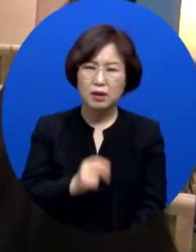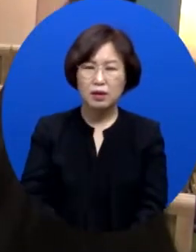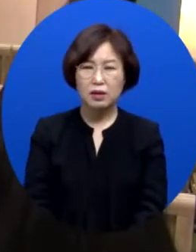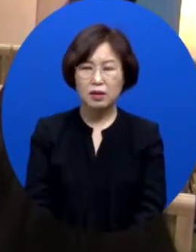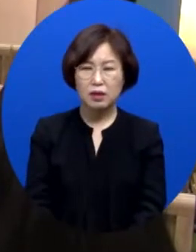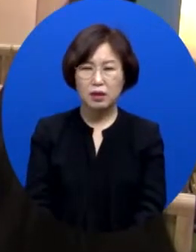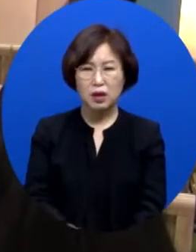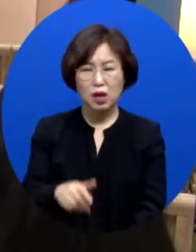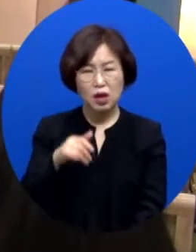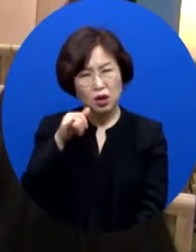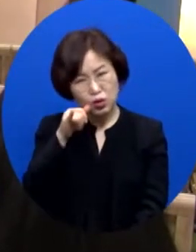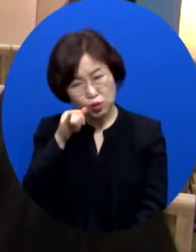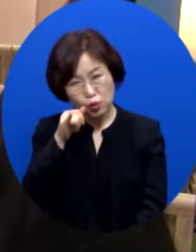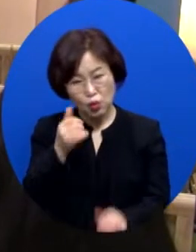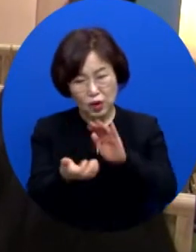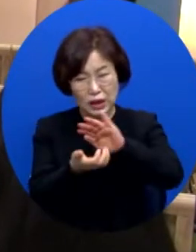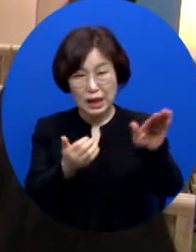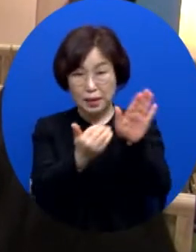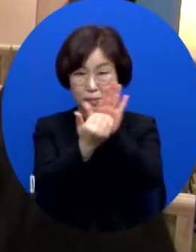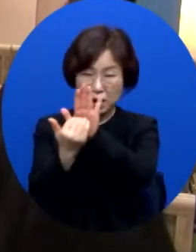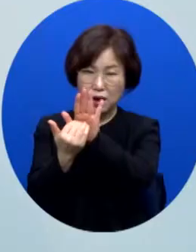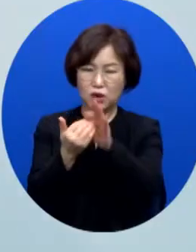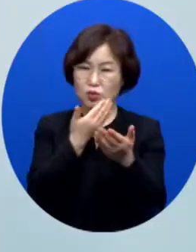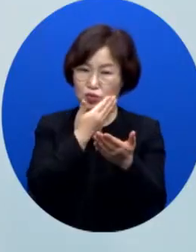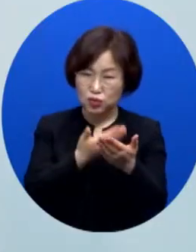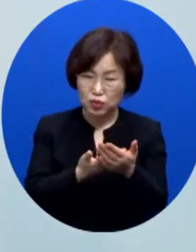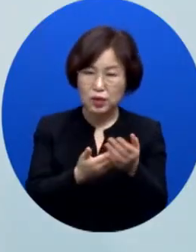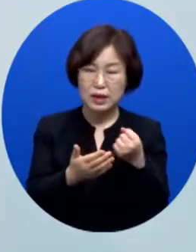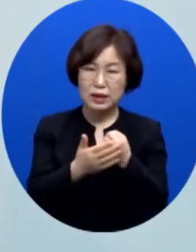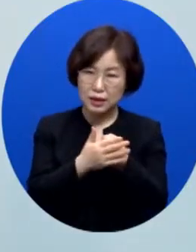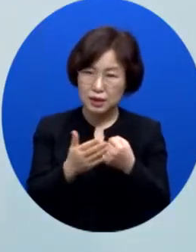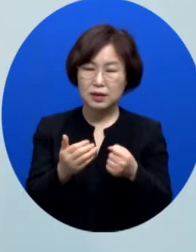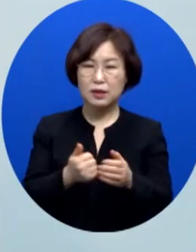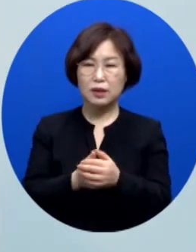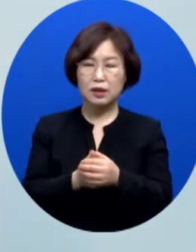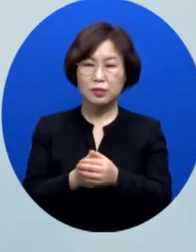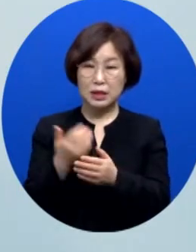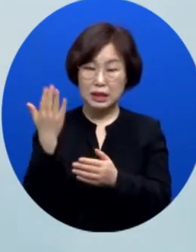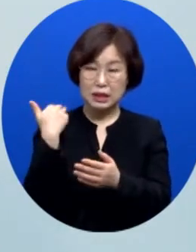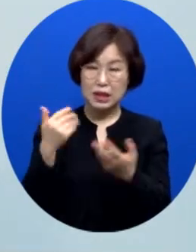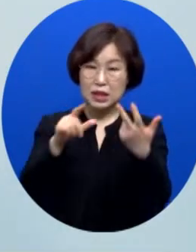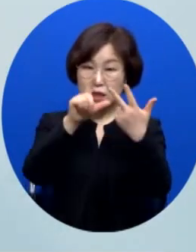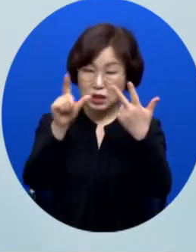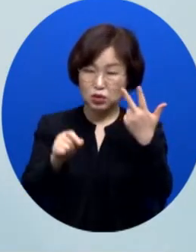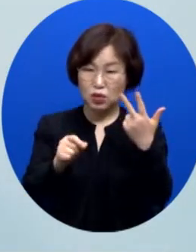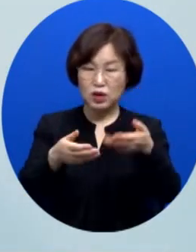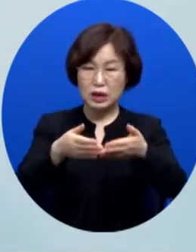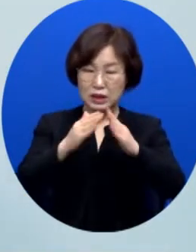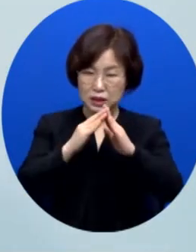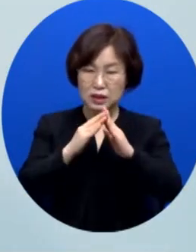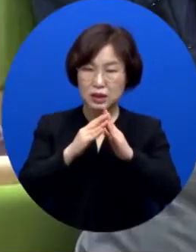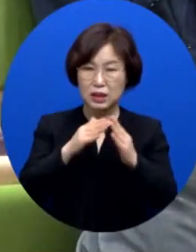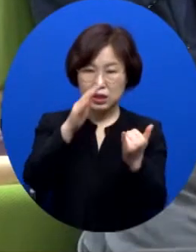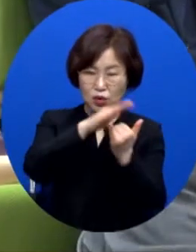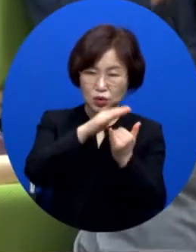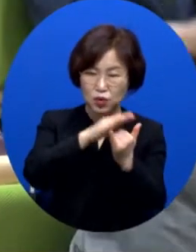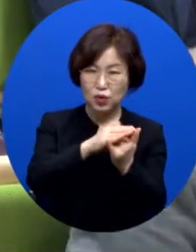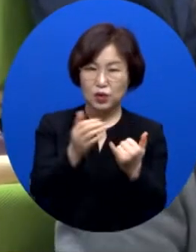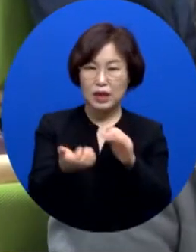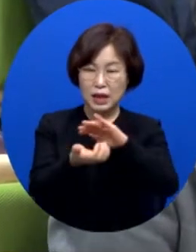중독은 예방이 최우선 이만큼 청소년들의 중독 예방을 위해 지난해 7월 출범한 청소년 중독예방